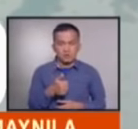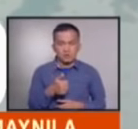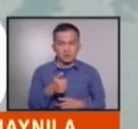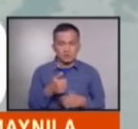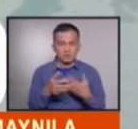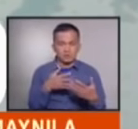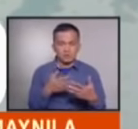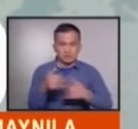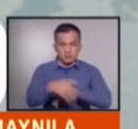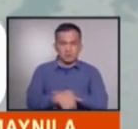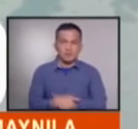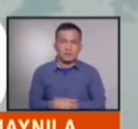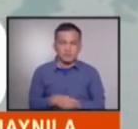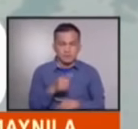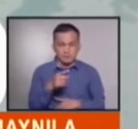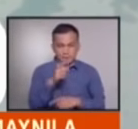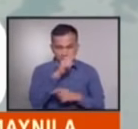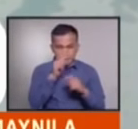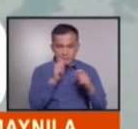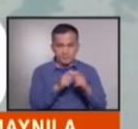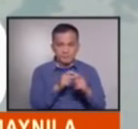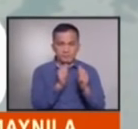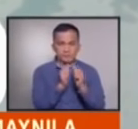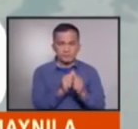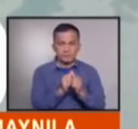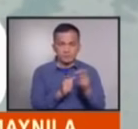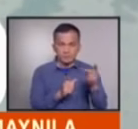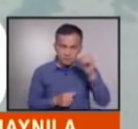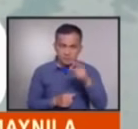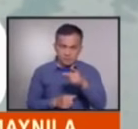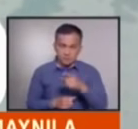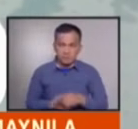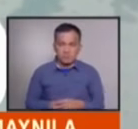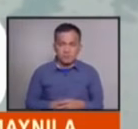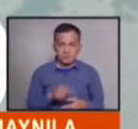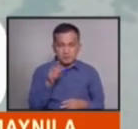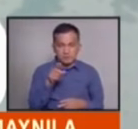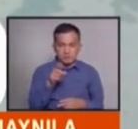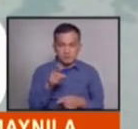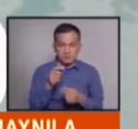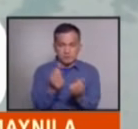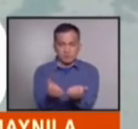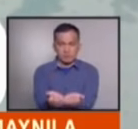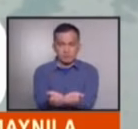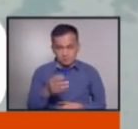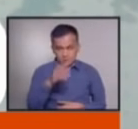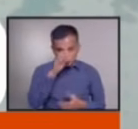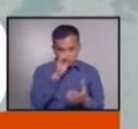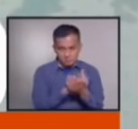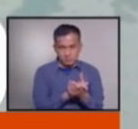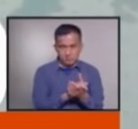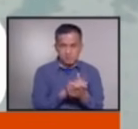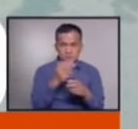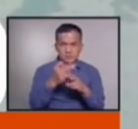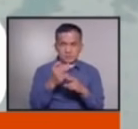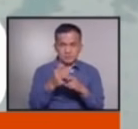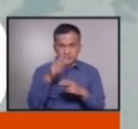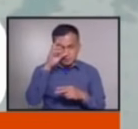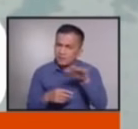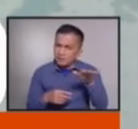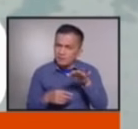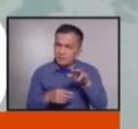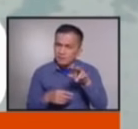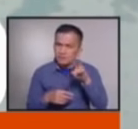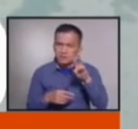o maski na ngayong gabi, tsetsempoy namin na magkasama kayo niyang lalaki mo at ikaw ay mapupusasan kayong dalawa. Anong pangalan po ng lalaking yan,